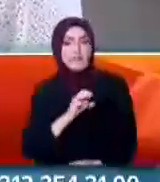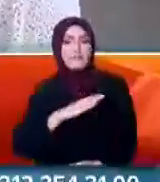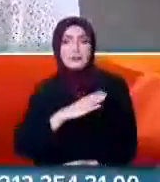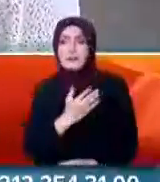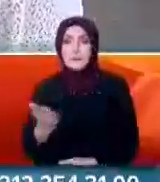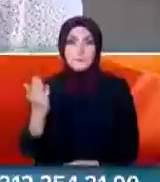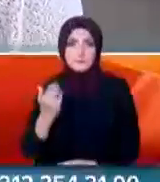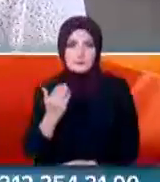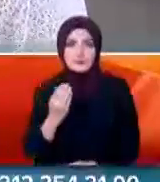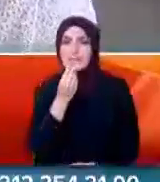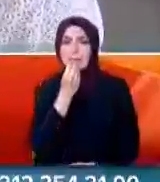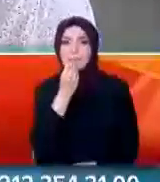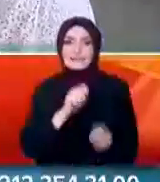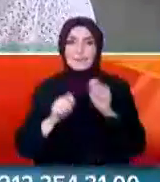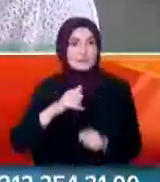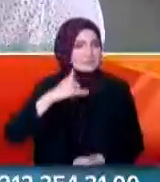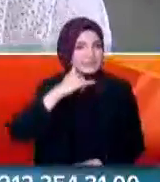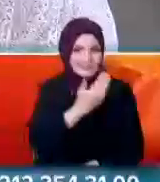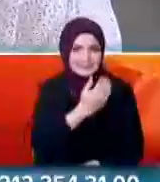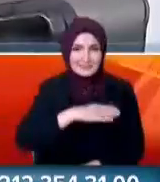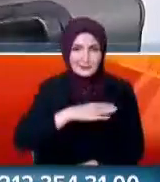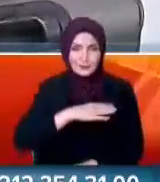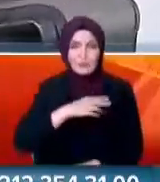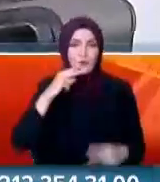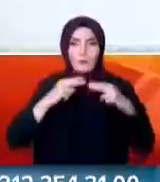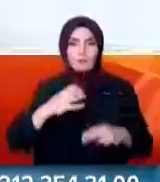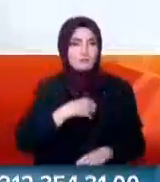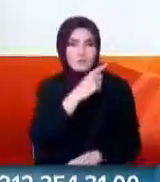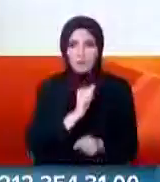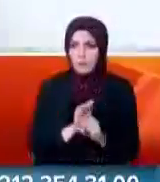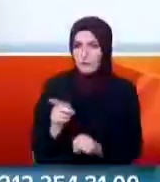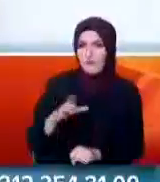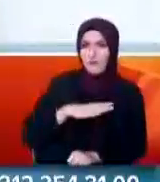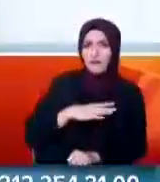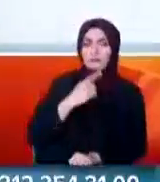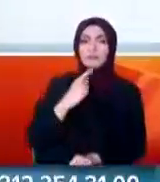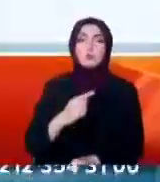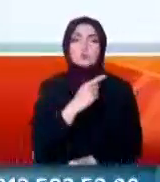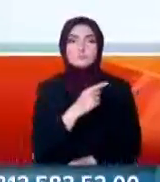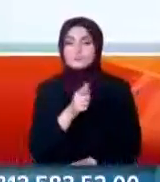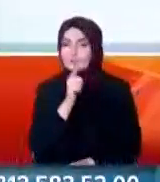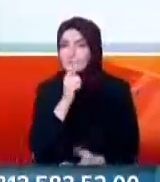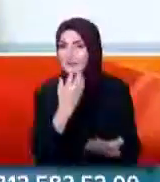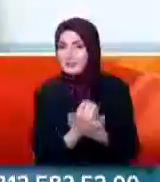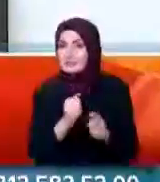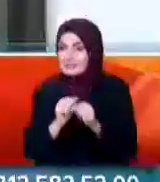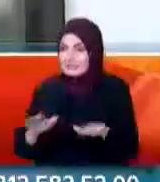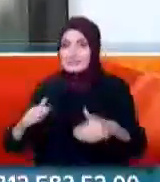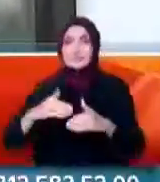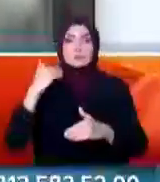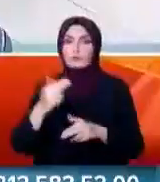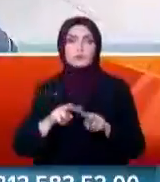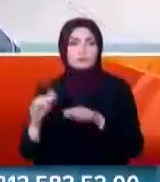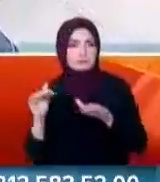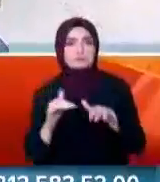siparişi veriyoruz. Lokanta diyor ki sizin çarşınızda da COVID dedi mi diyor. Yalan yani. O ses kaydı çıktıktan sonra ayak kesildi, müşteri